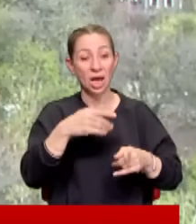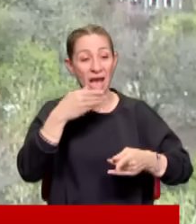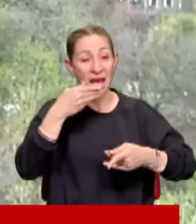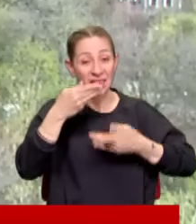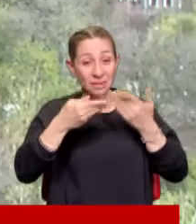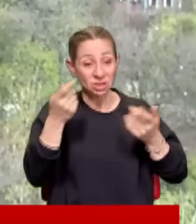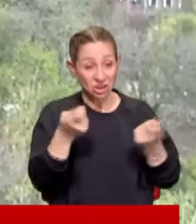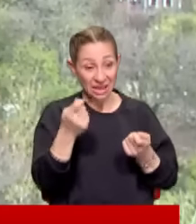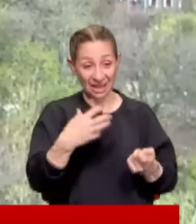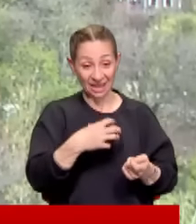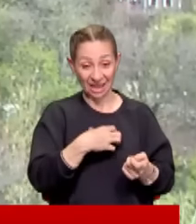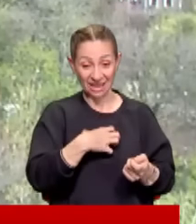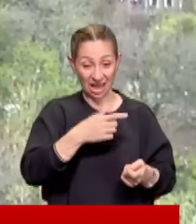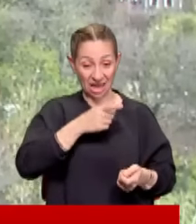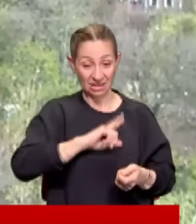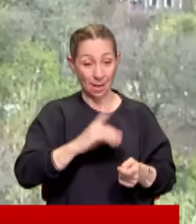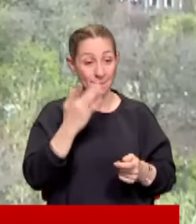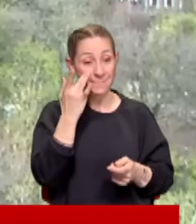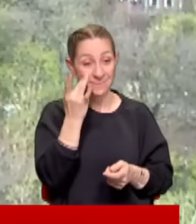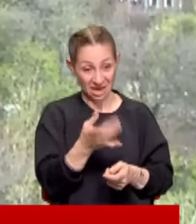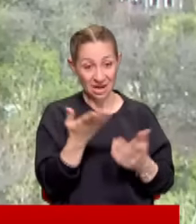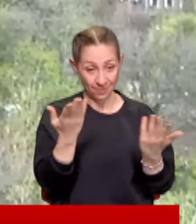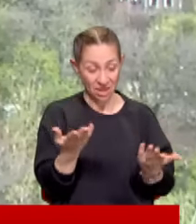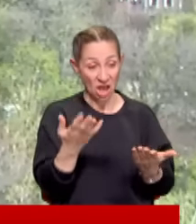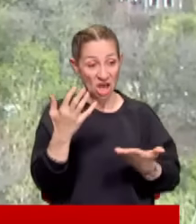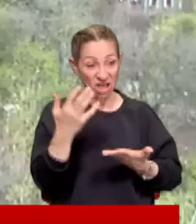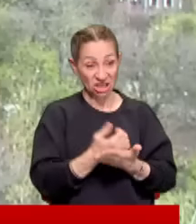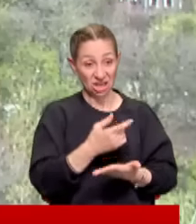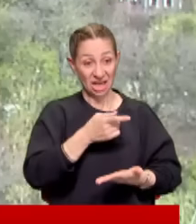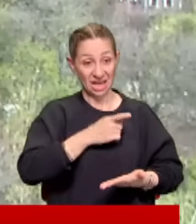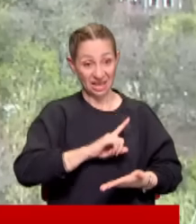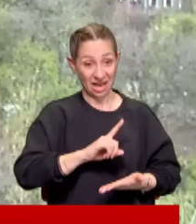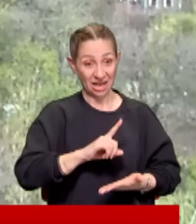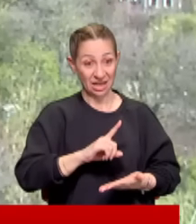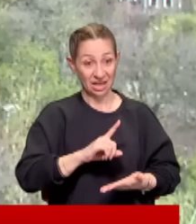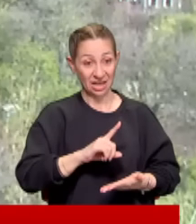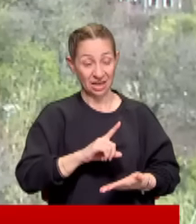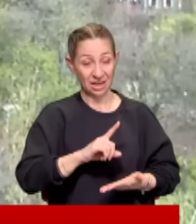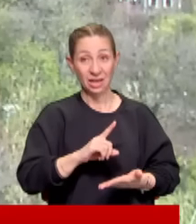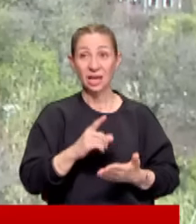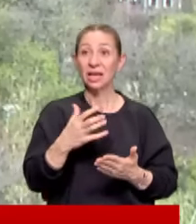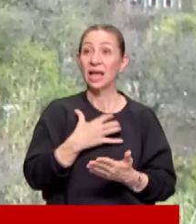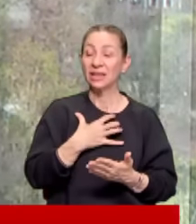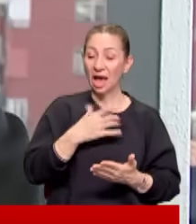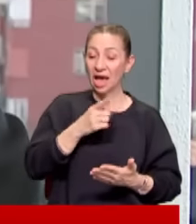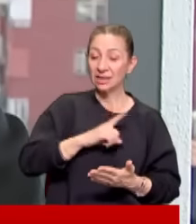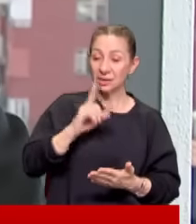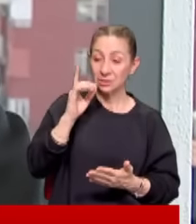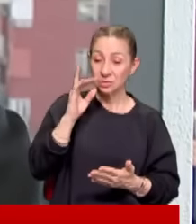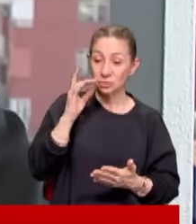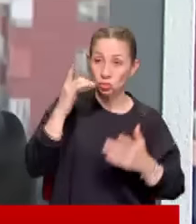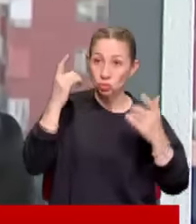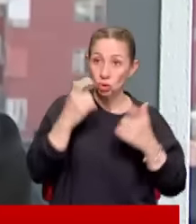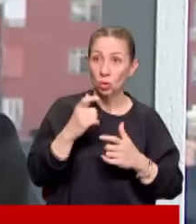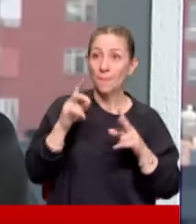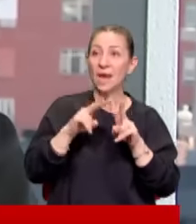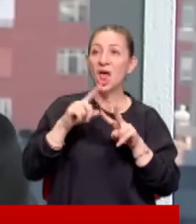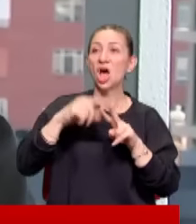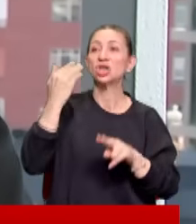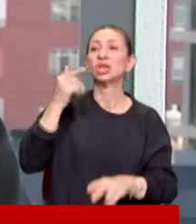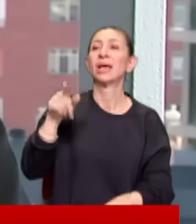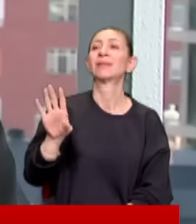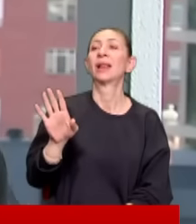çalışırken, kendi adaylarını belirlemedi, kazanacak adayları... Kendi adaylarını belirlemedeki sorumlu Sayın Meral Akşener değil, ilgili